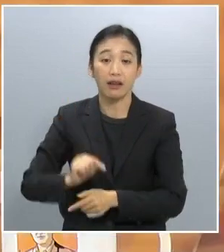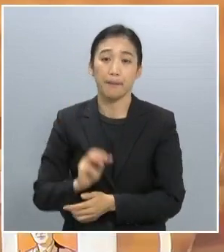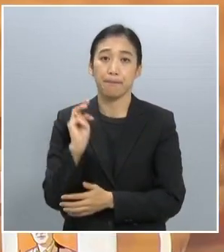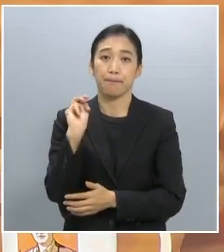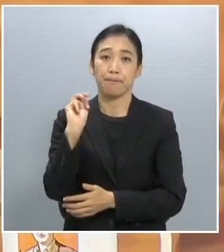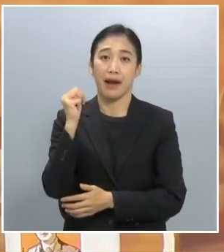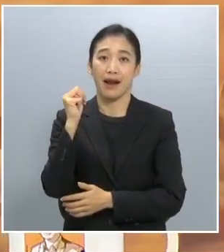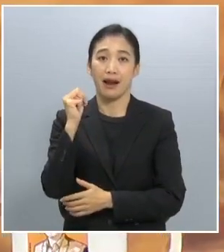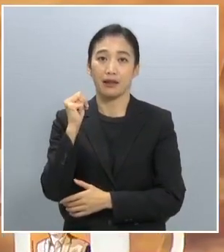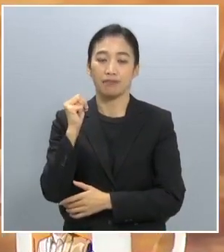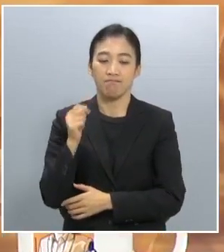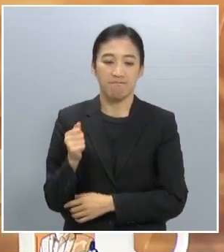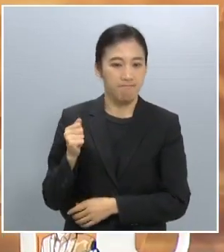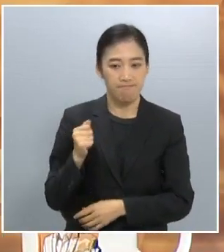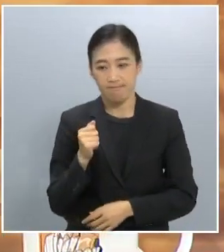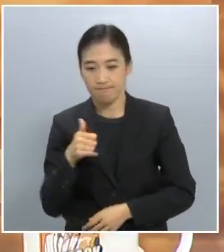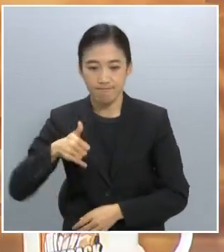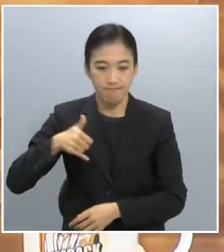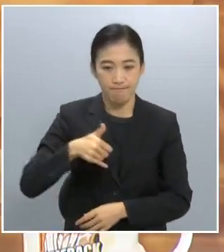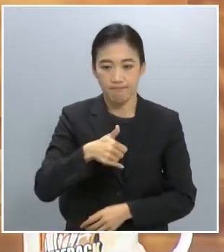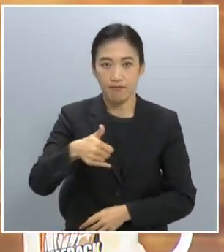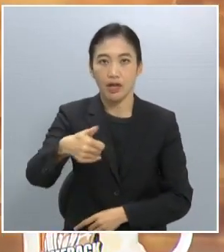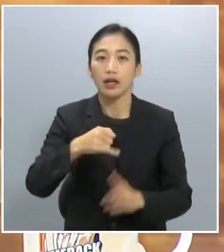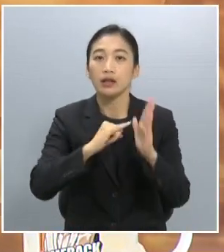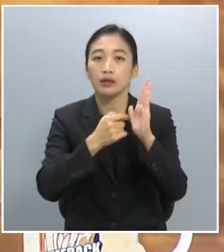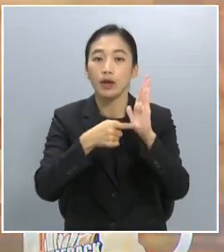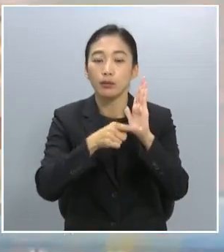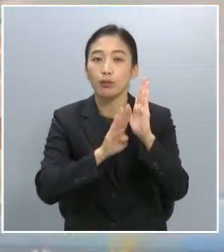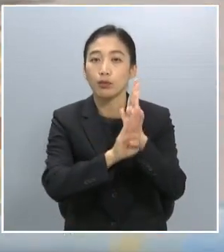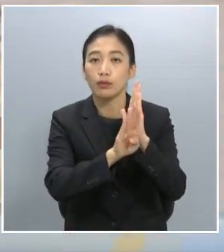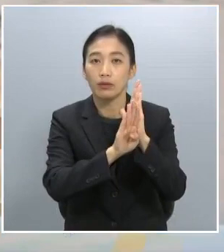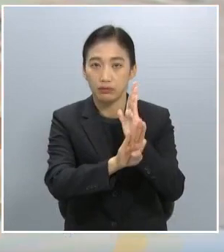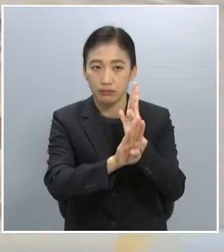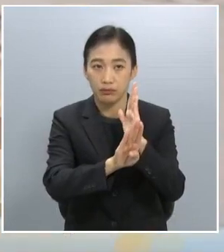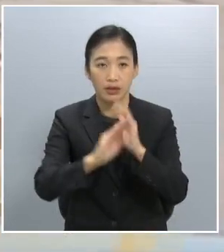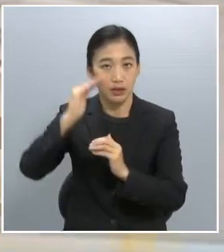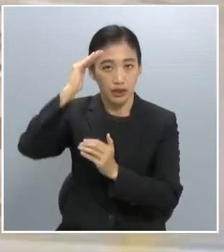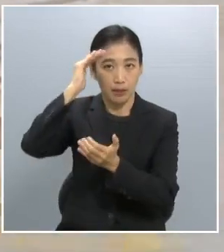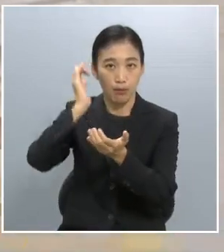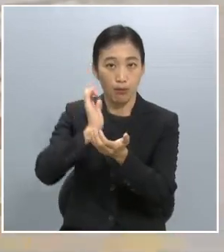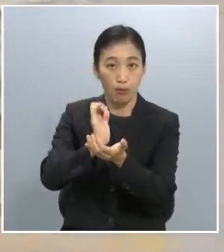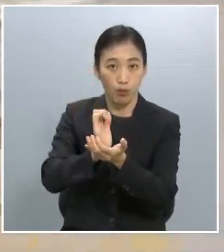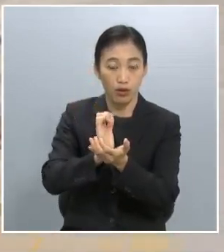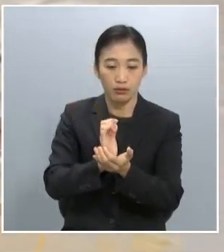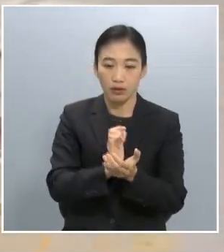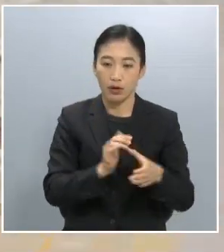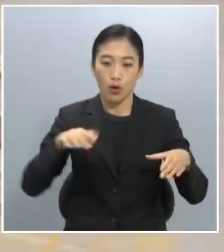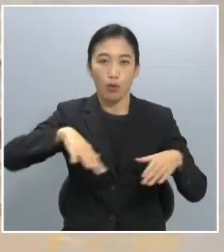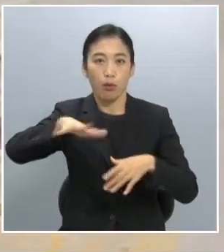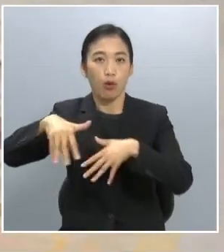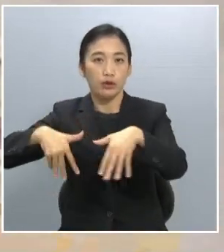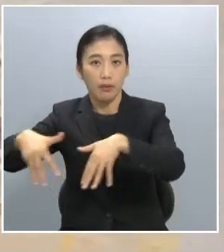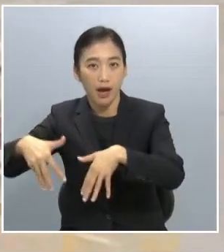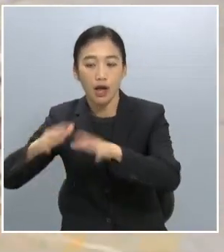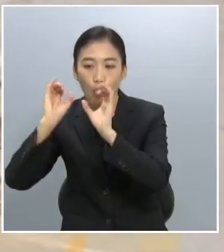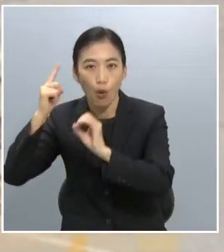สังบุรีรัมย์ตำรวจได้รับแจ้งไปตรวจสอบชาวบ้านกับครูเวรกำลังตระหนกตกใจดูวงจร